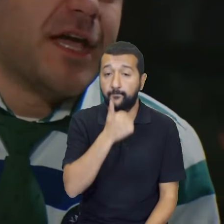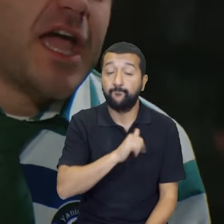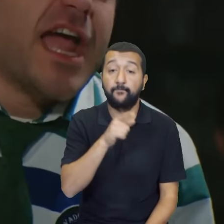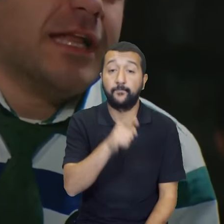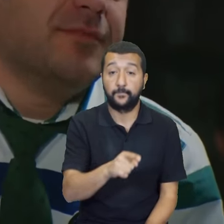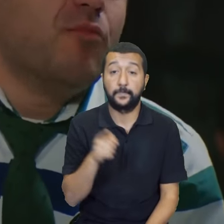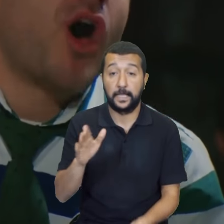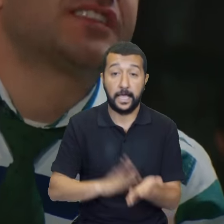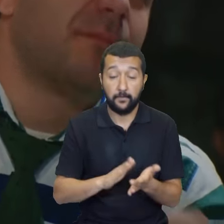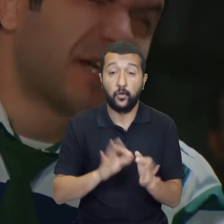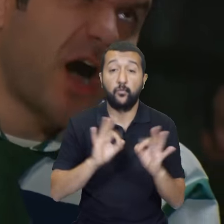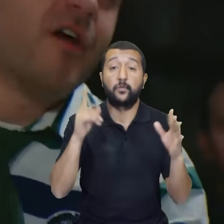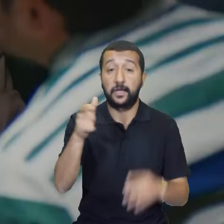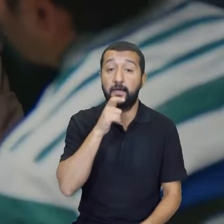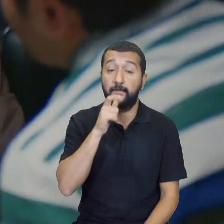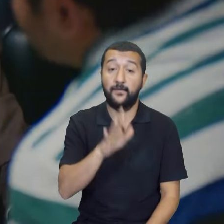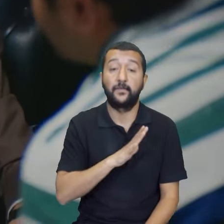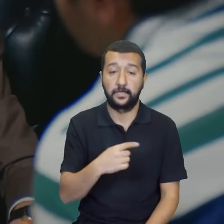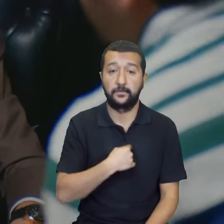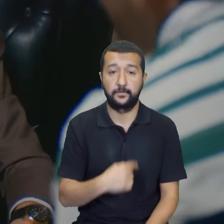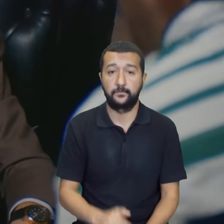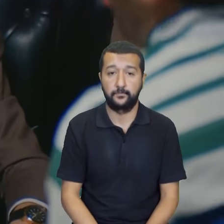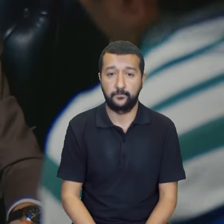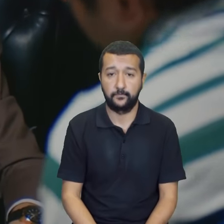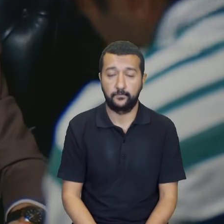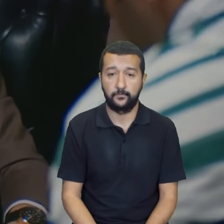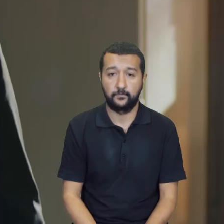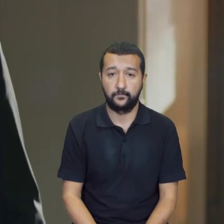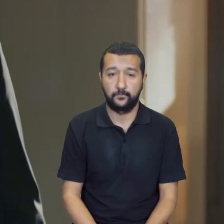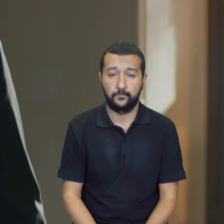Abi elimde muazzam bir kahve var.